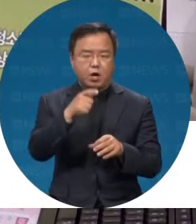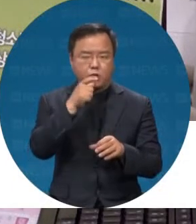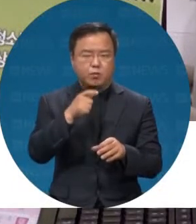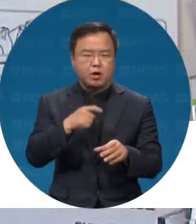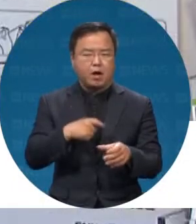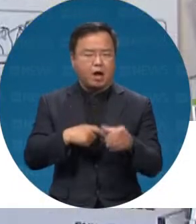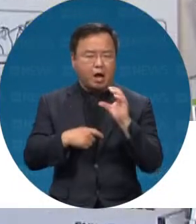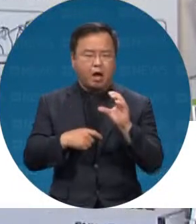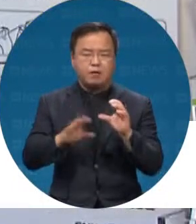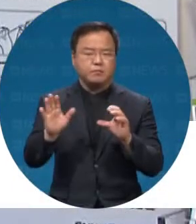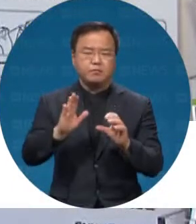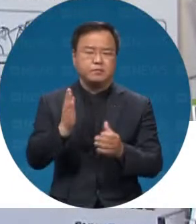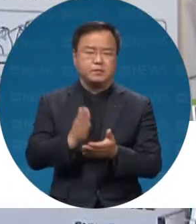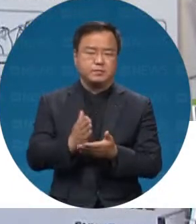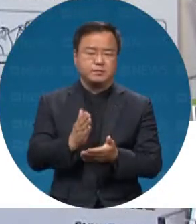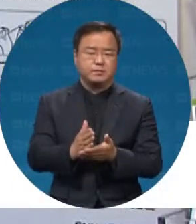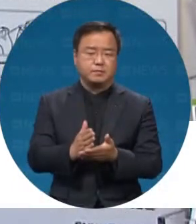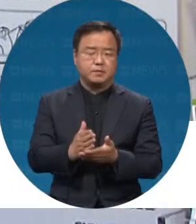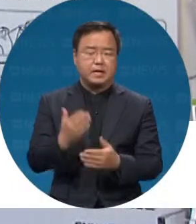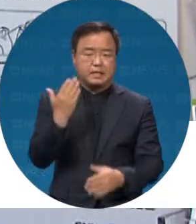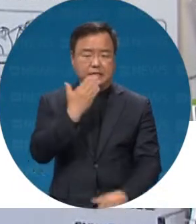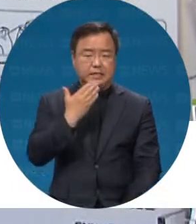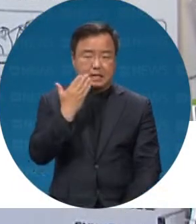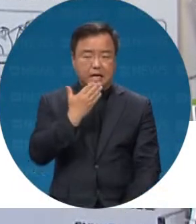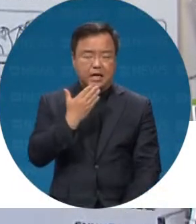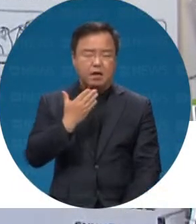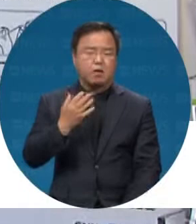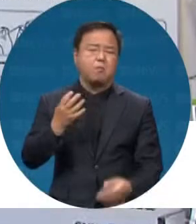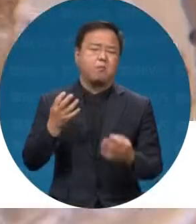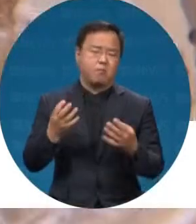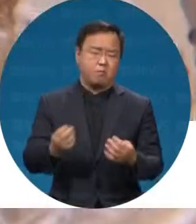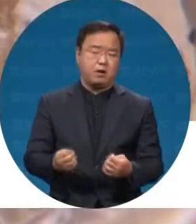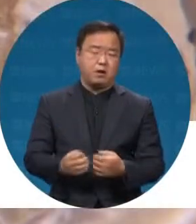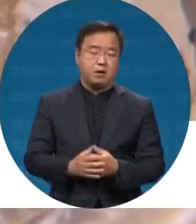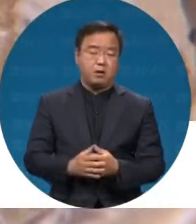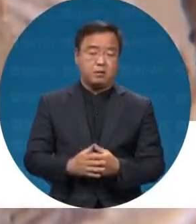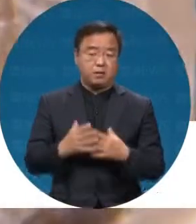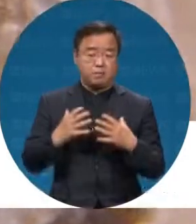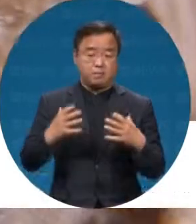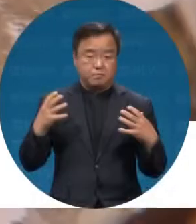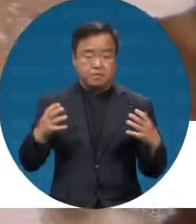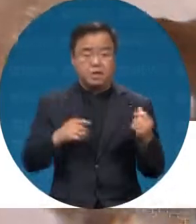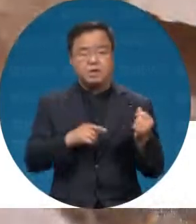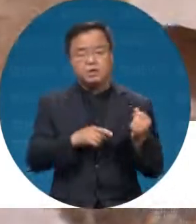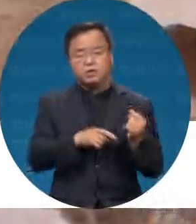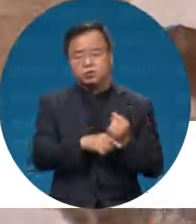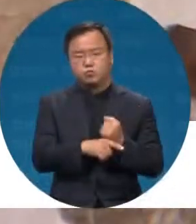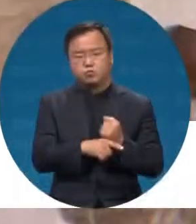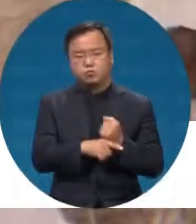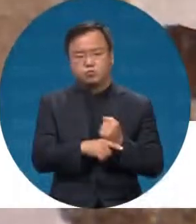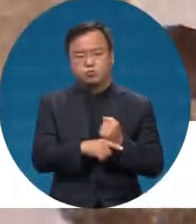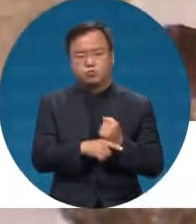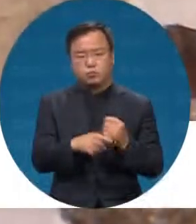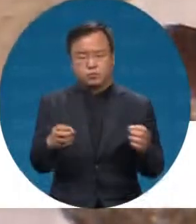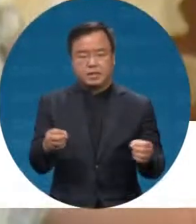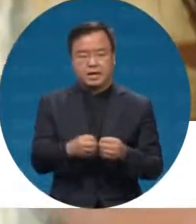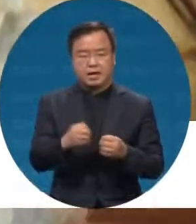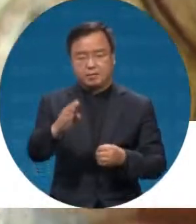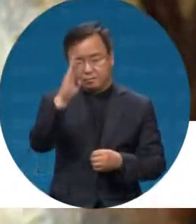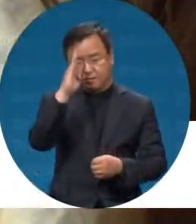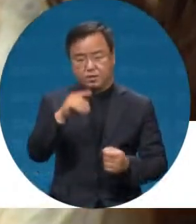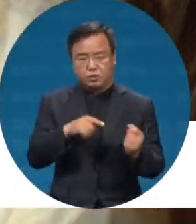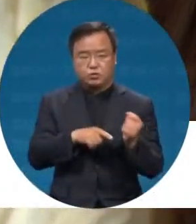겁니다 당분이 상당히 많습니다 하다보니까 비만의 원인이 되고 비만 합병증 에 원인이 되어